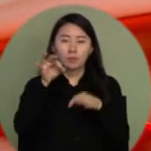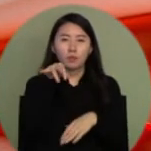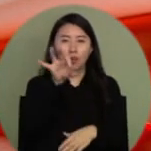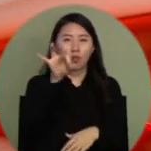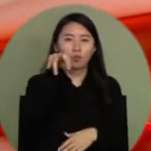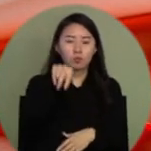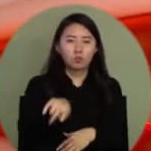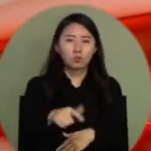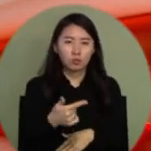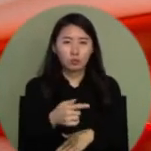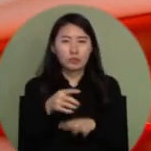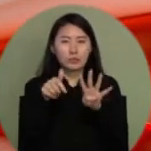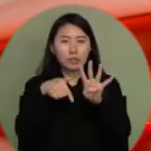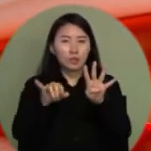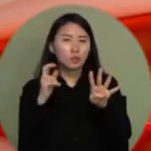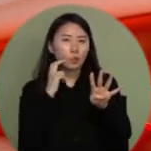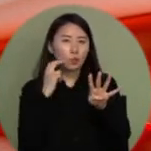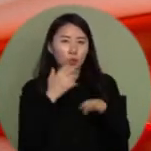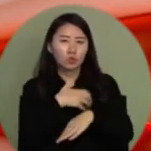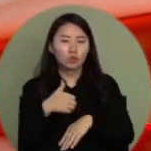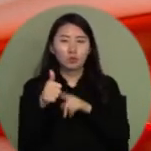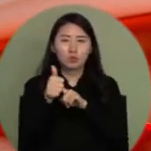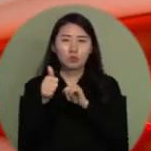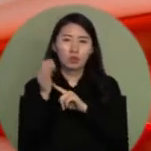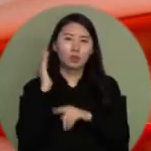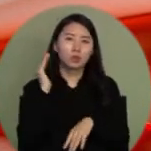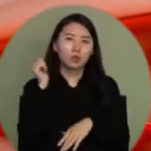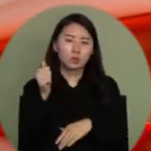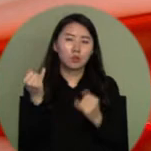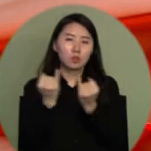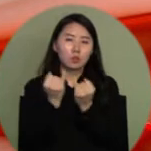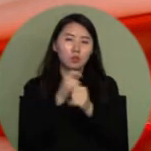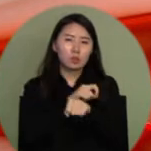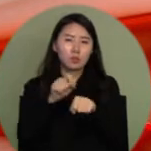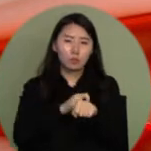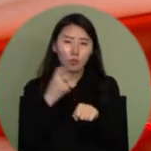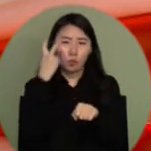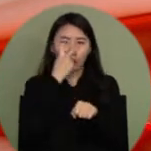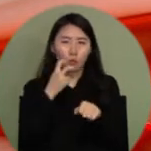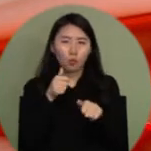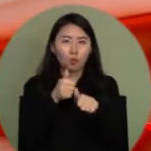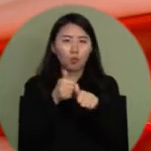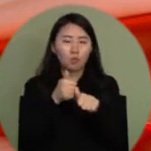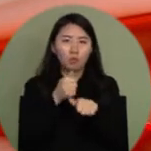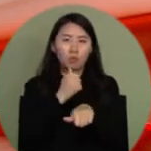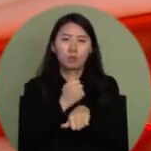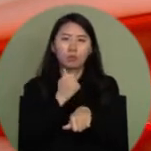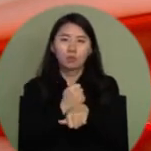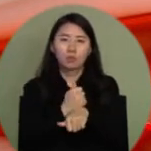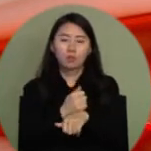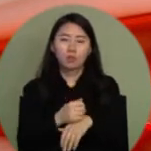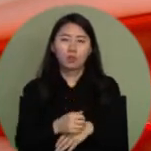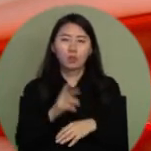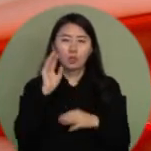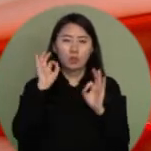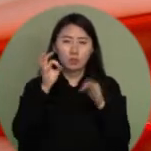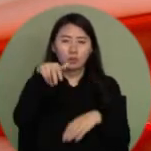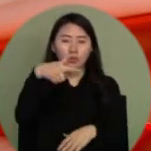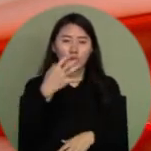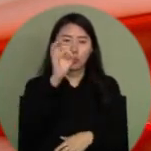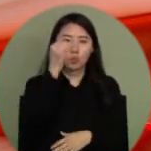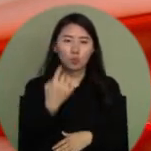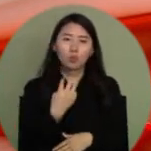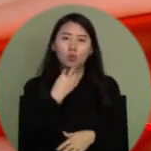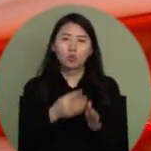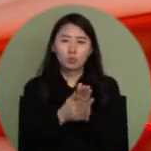예비후보는 민선 4기 송파구청장 과 대통령실 여성 특별 보좌관을 역임했습니다 김종우 예비후보는